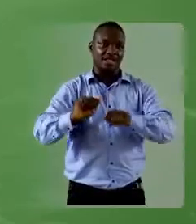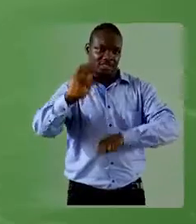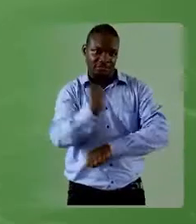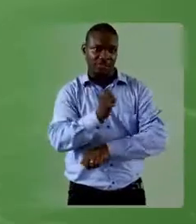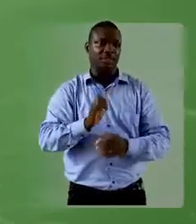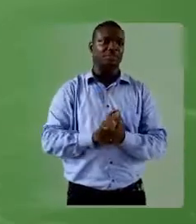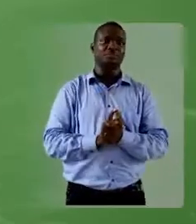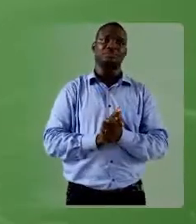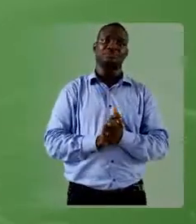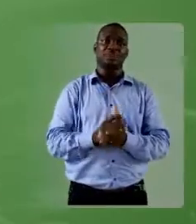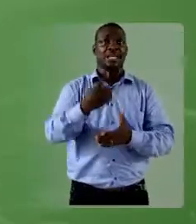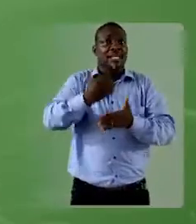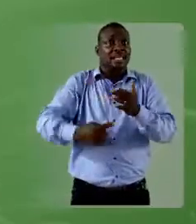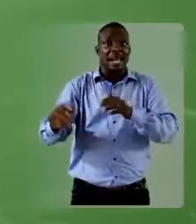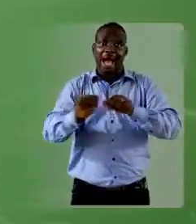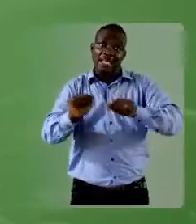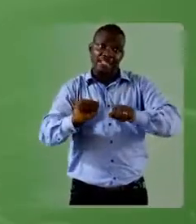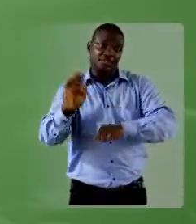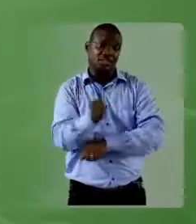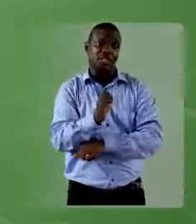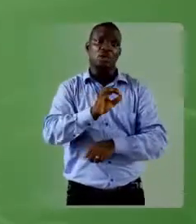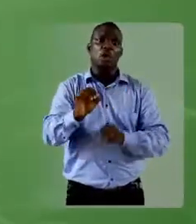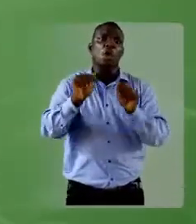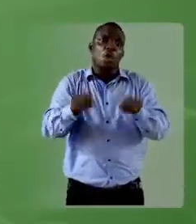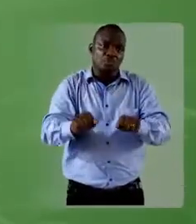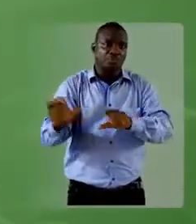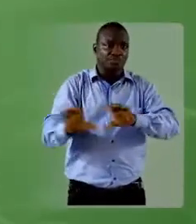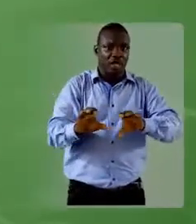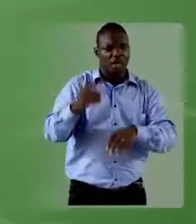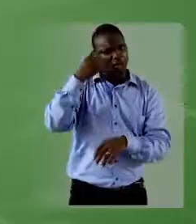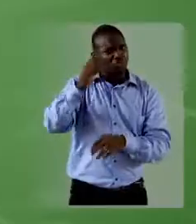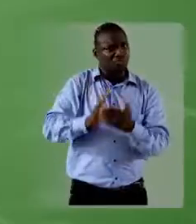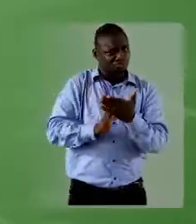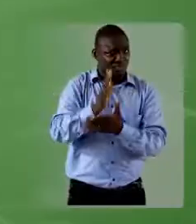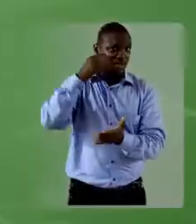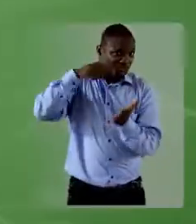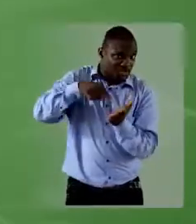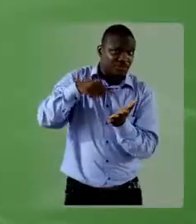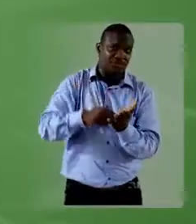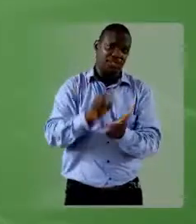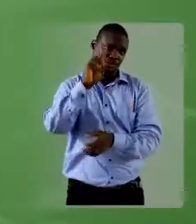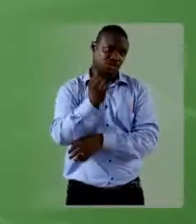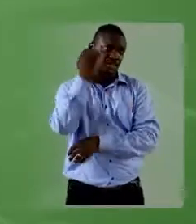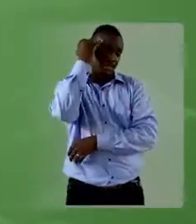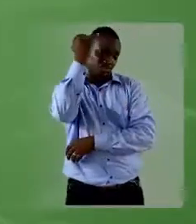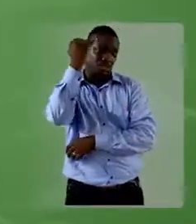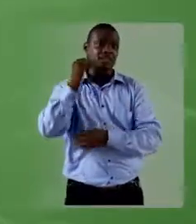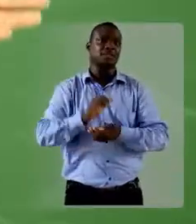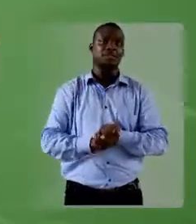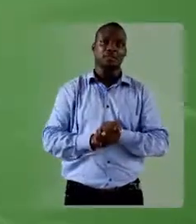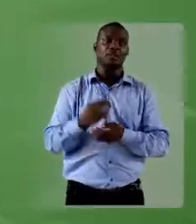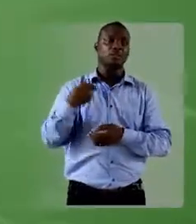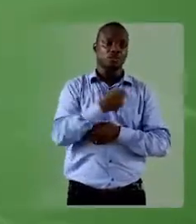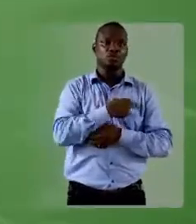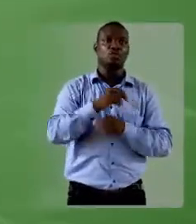activité. Quelle est donc cette activité que nous pouvons mener pour vérifier cette deuxième hypothèse? Nous